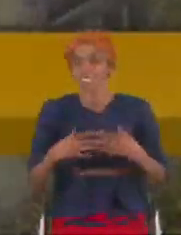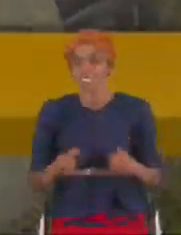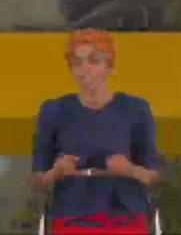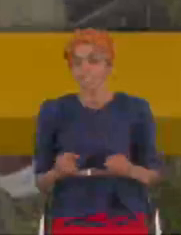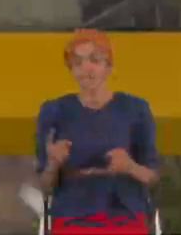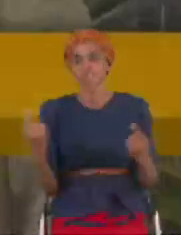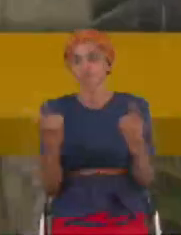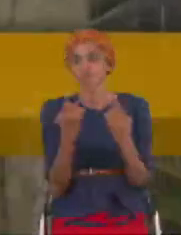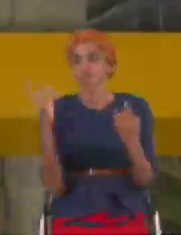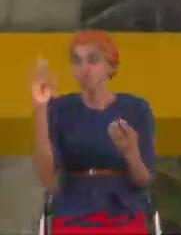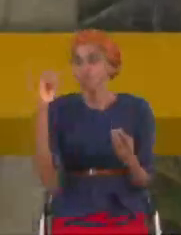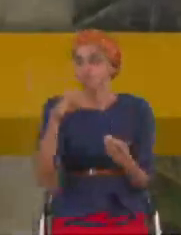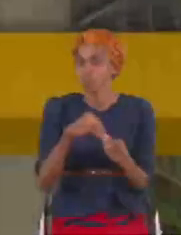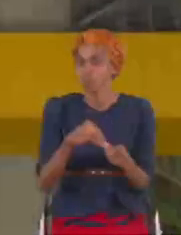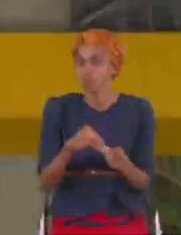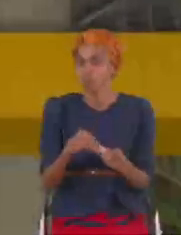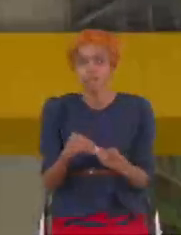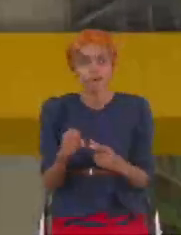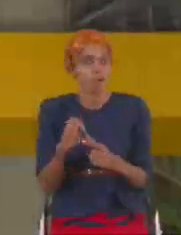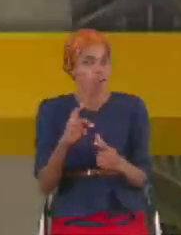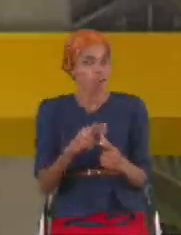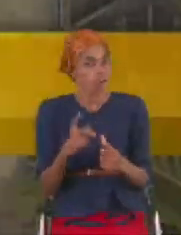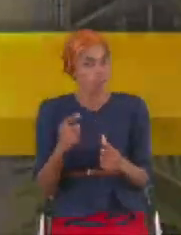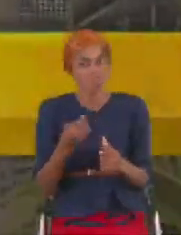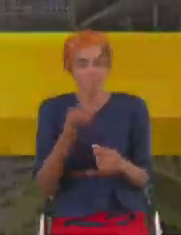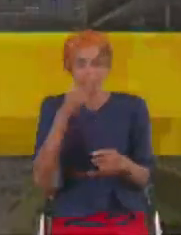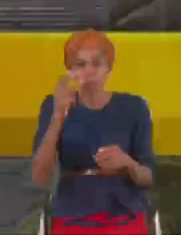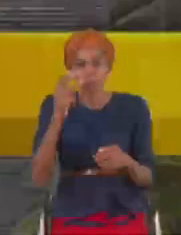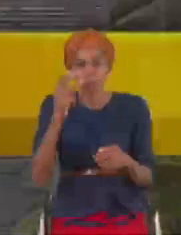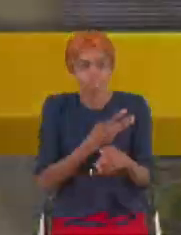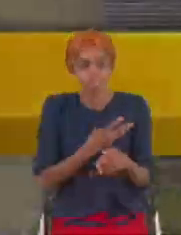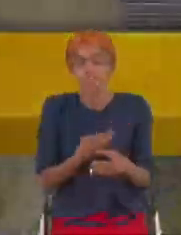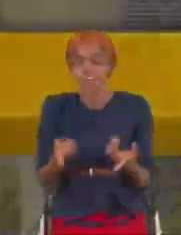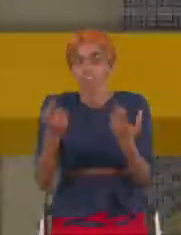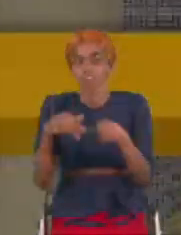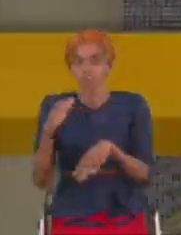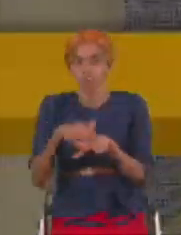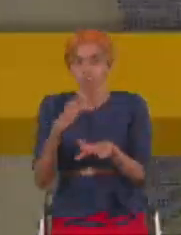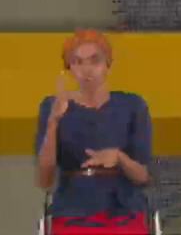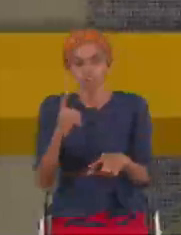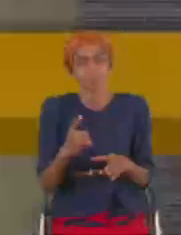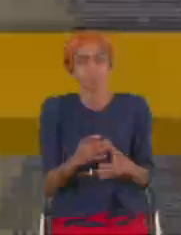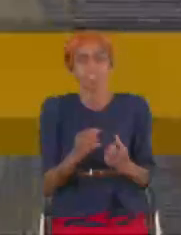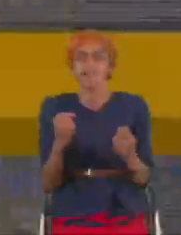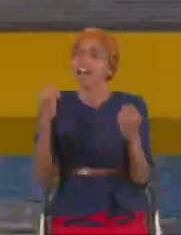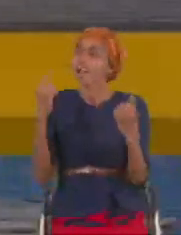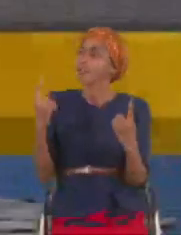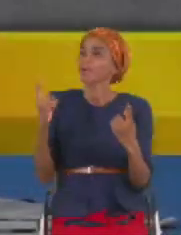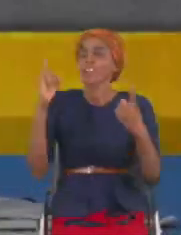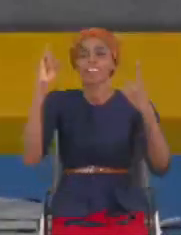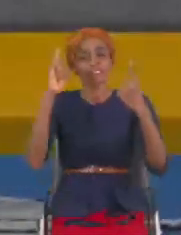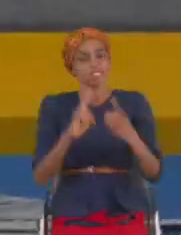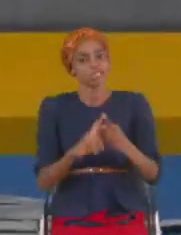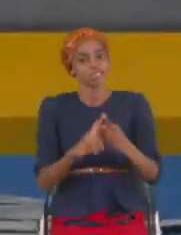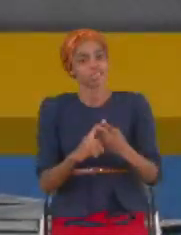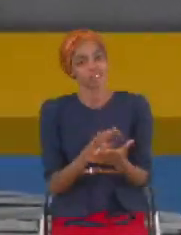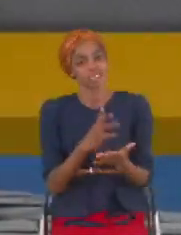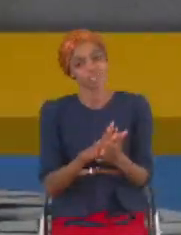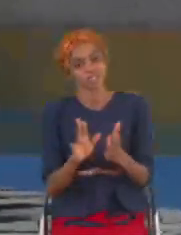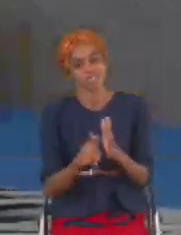plus de père que quelque chose de pire ne t'arrive réveille toi la justice et le pech